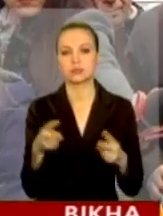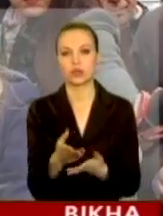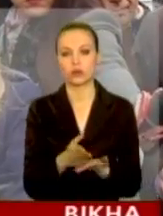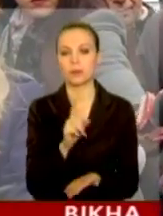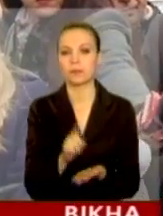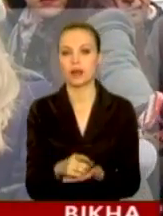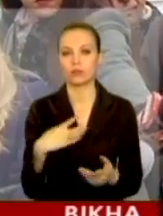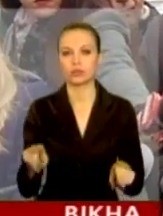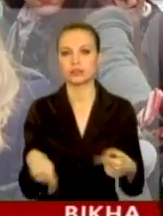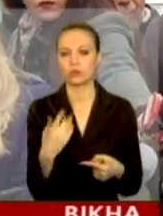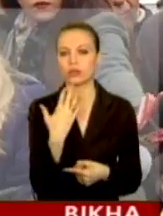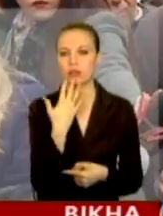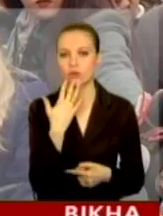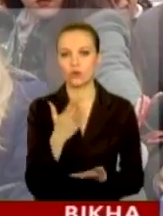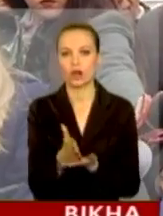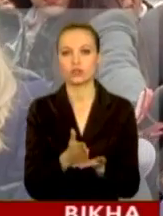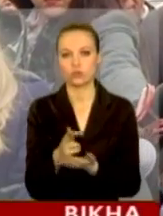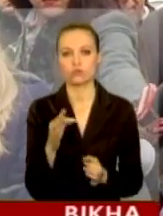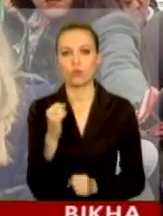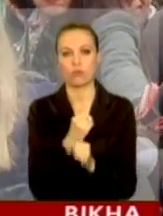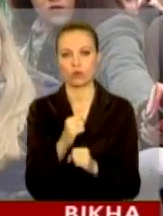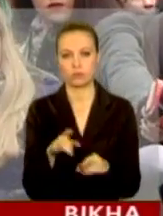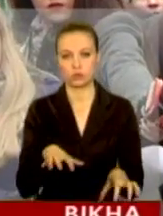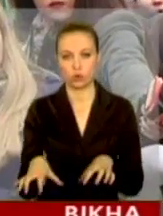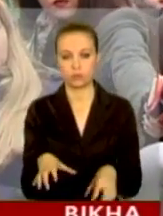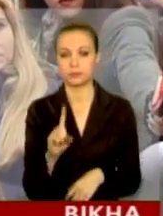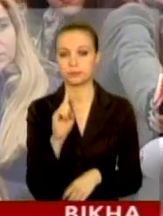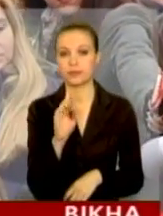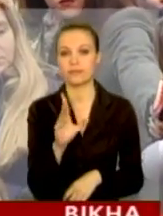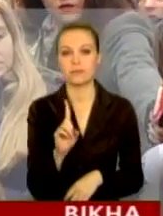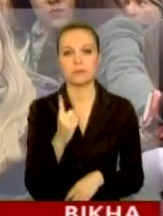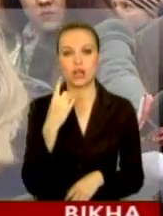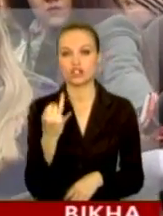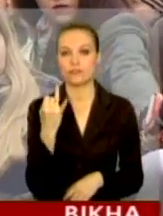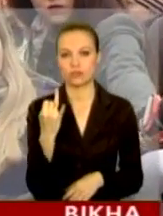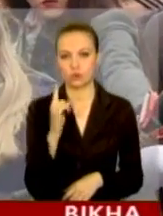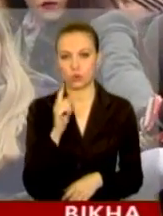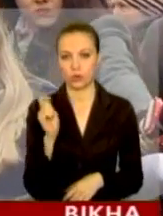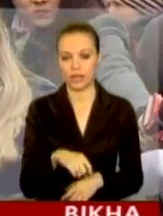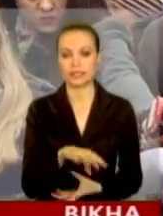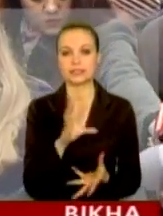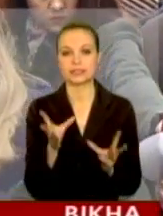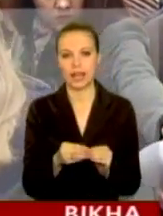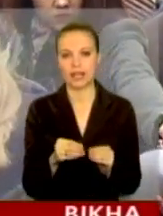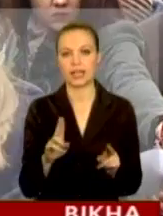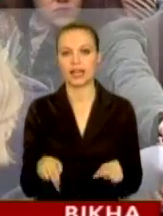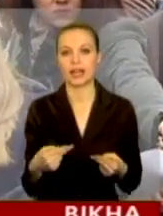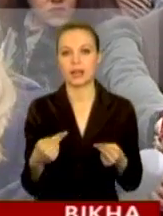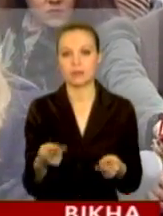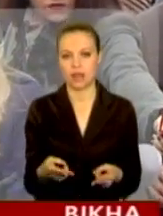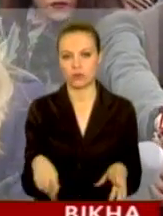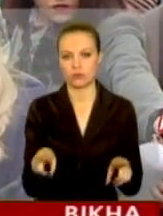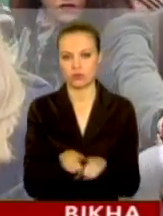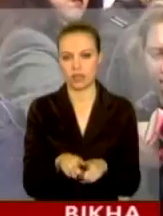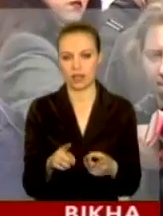має бути створена національна служба по боротьбі з корупцією вперше вперше в історії України Взагалі криміналізується таке